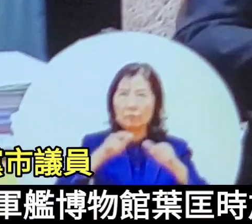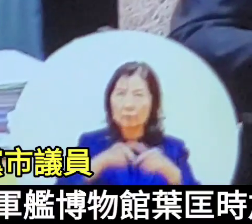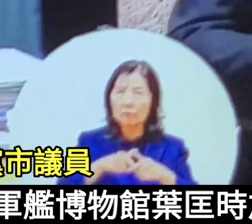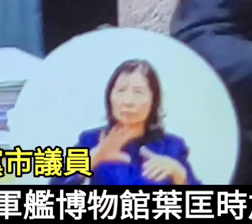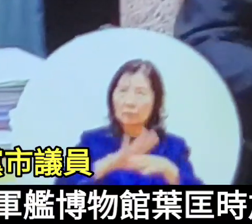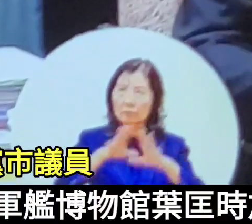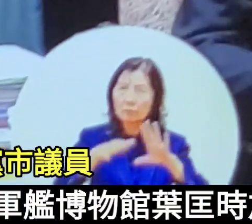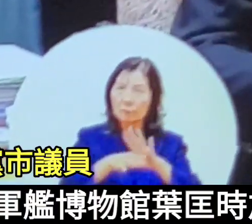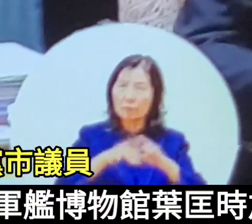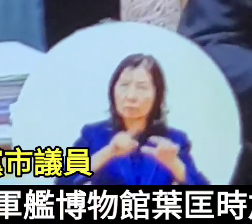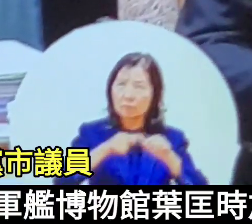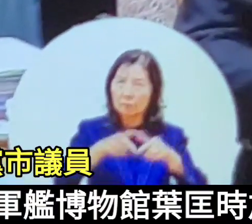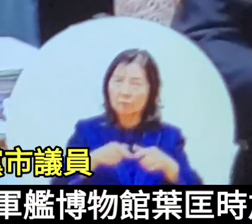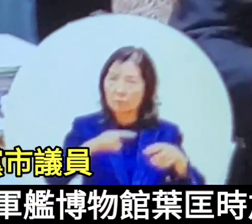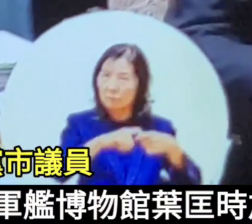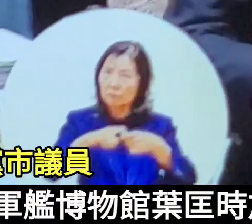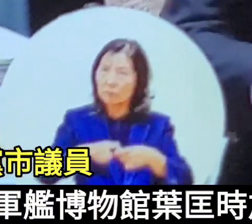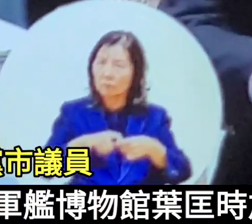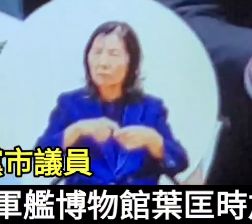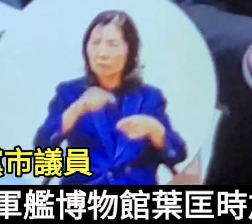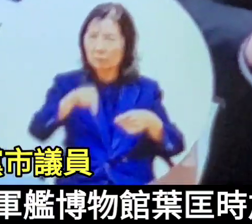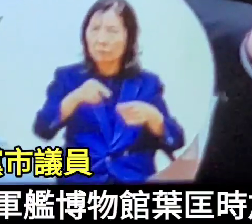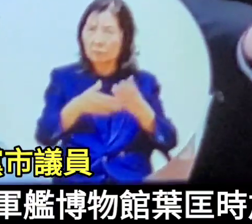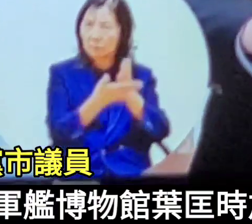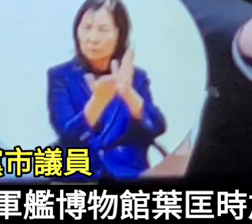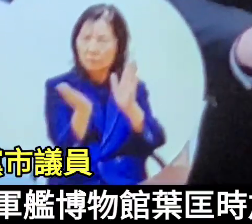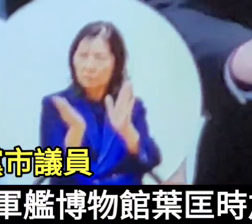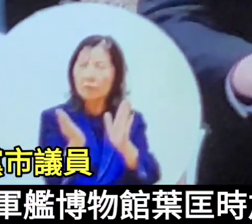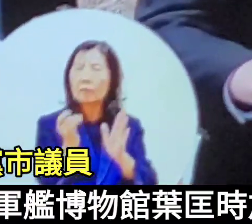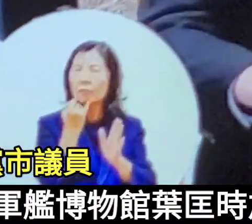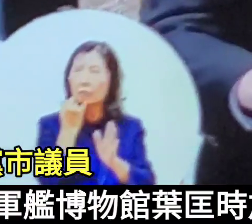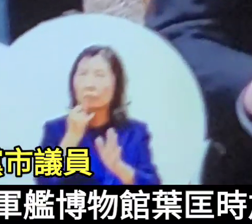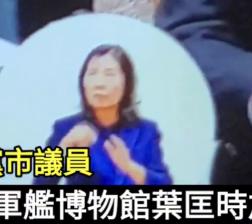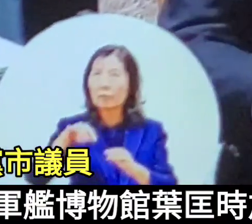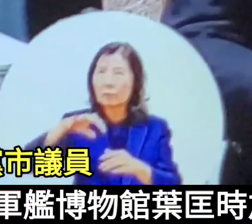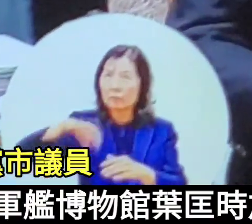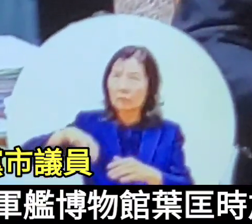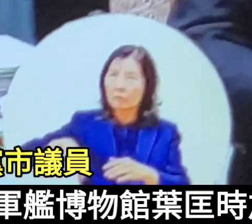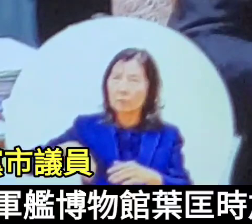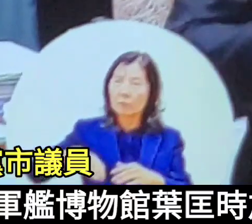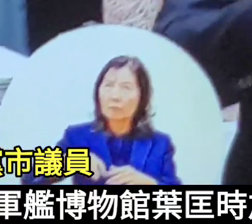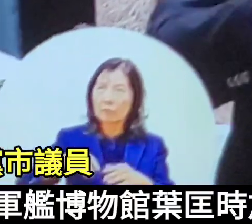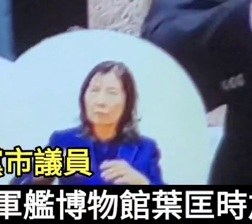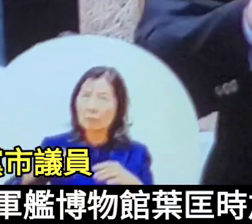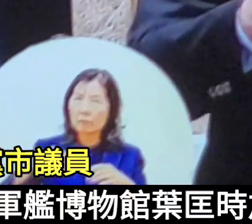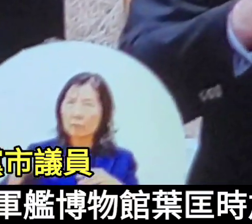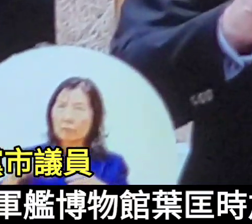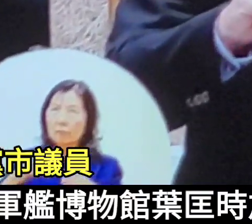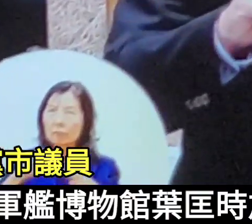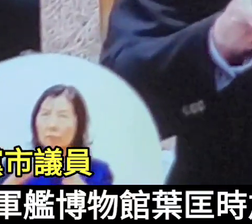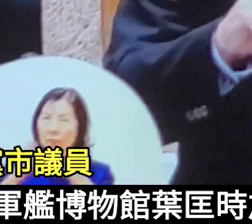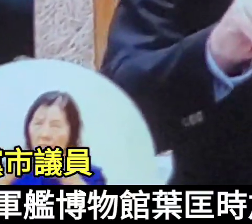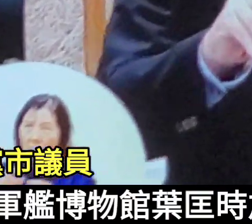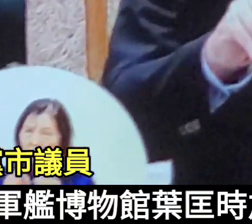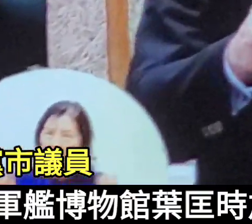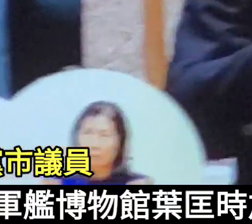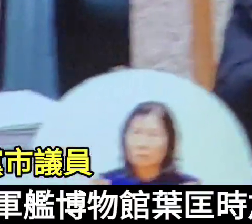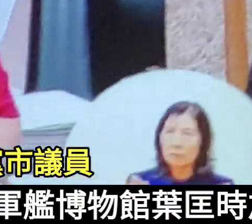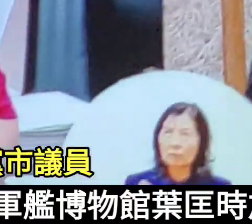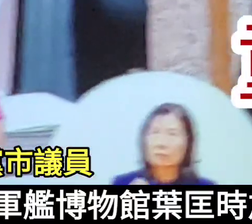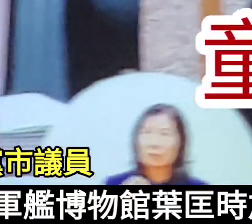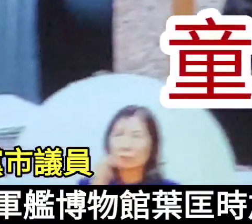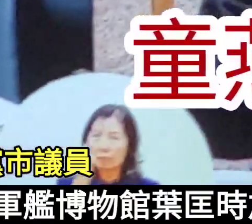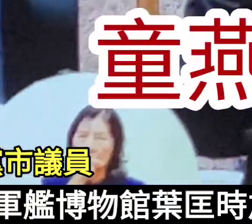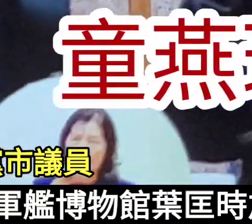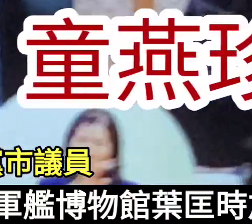想在那边或许在展览来处理就可以，我们这边做陈设的在尤其在左营这